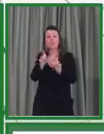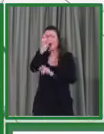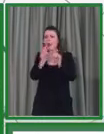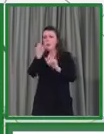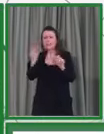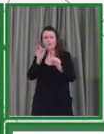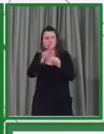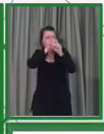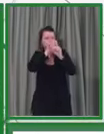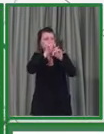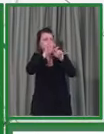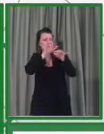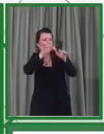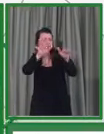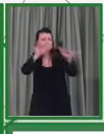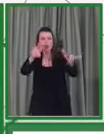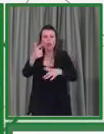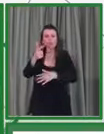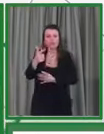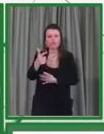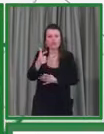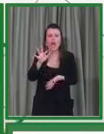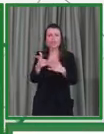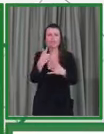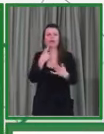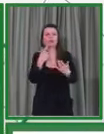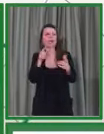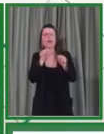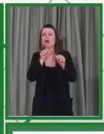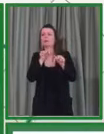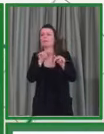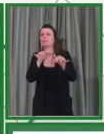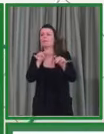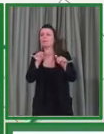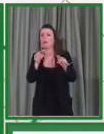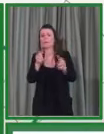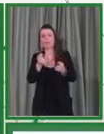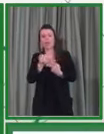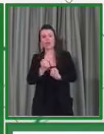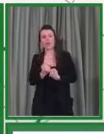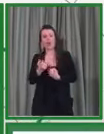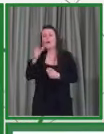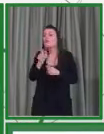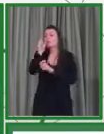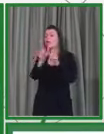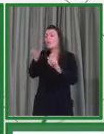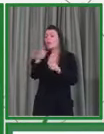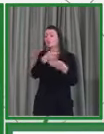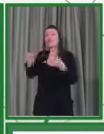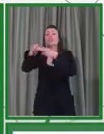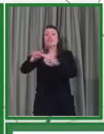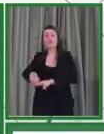minore quindi le persone che arrivano a essere ricoverate sono persone meno gravi rispetto a quello che succede una volta questa